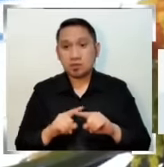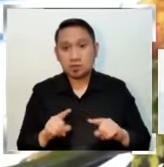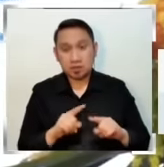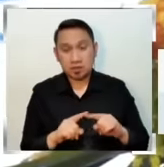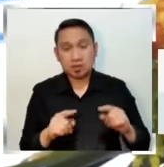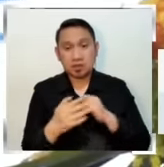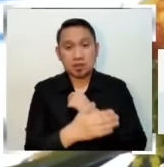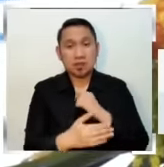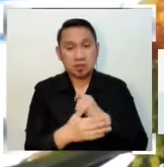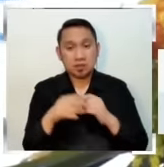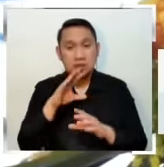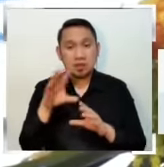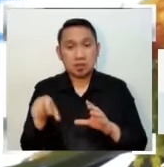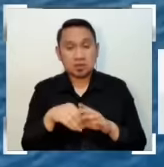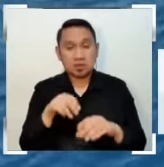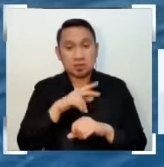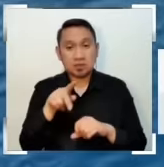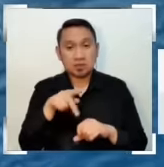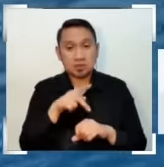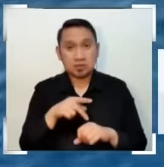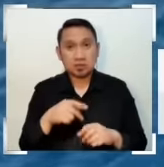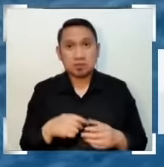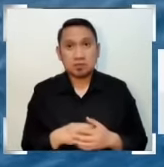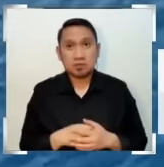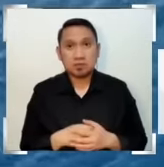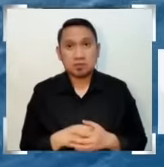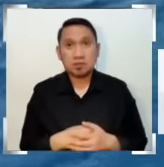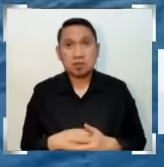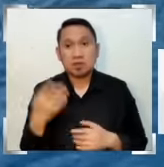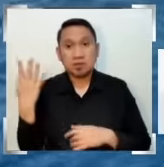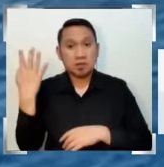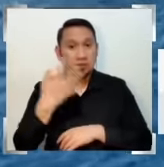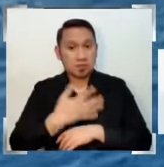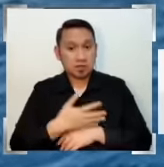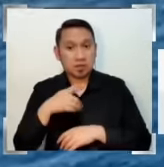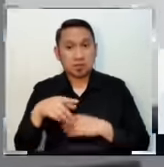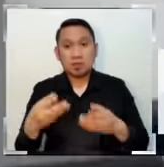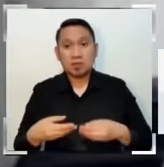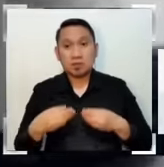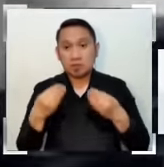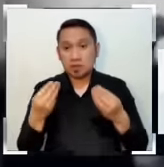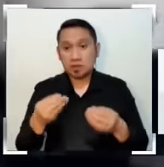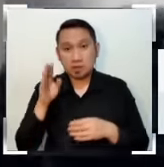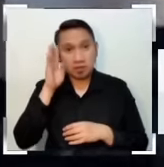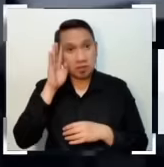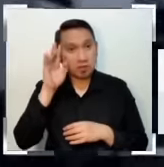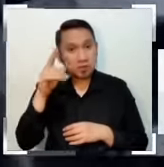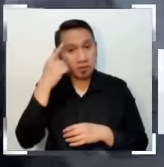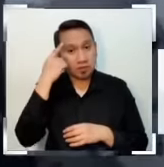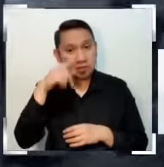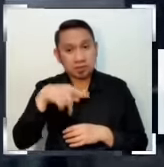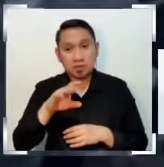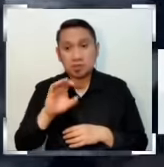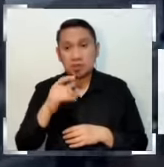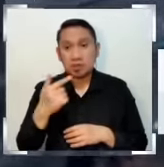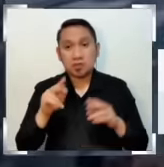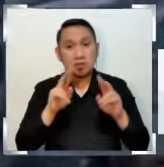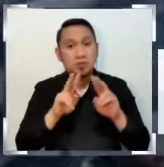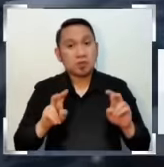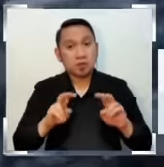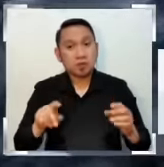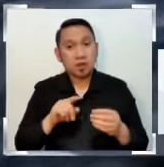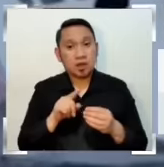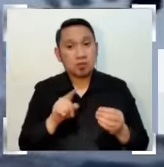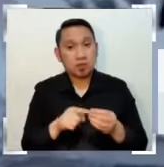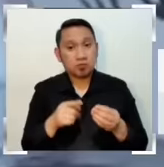ng uncertainty sa mundo. 5 araw ang ibinigay ni Pangulong Bongbong Marcos sa PCG para imbestigahan ang pagbangga ng mga barko